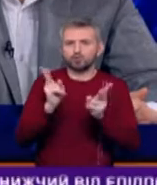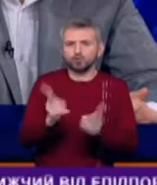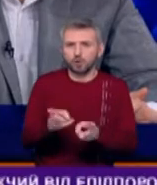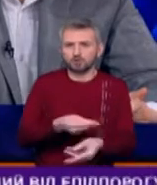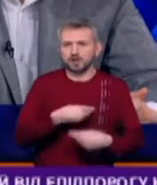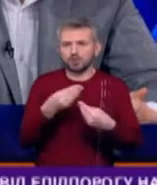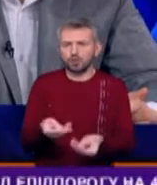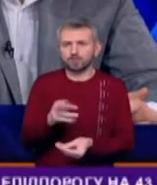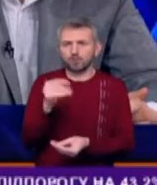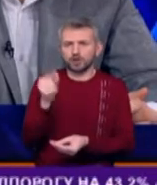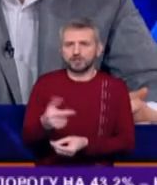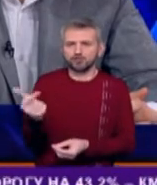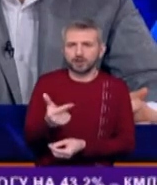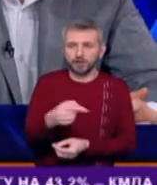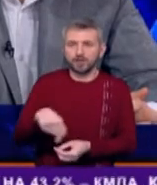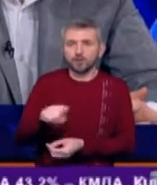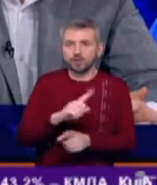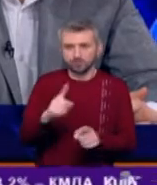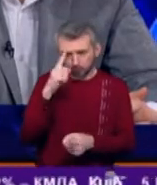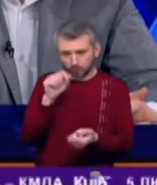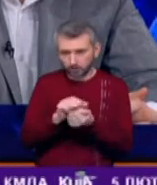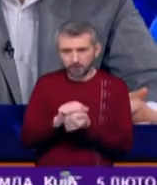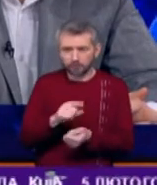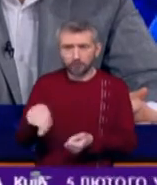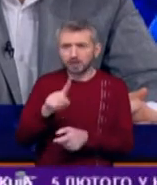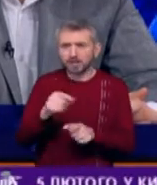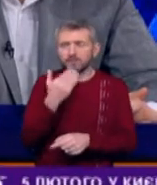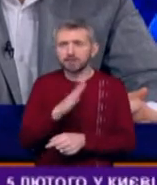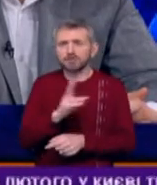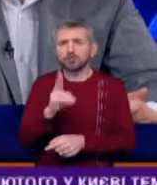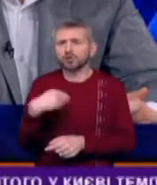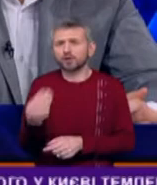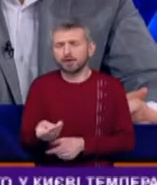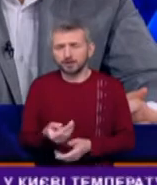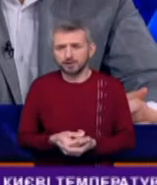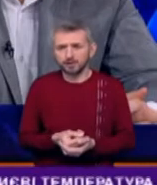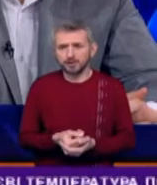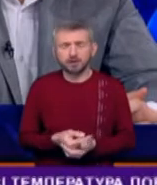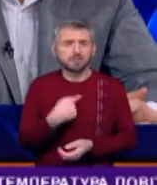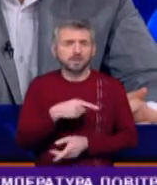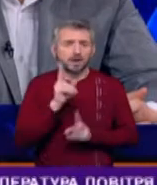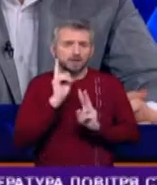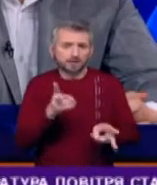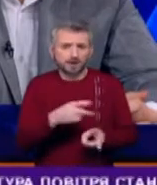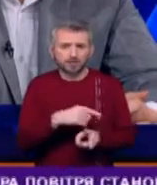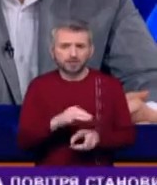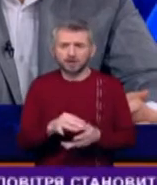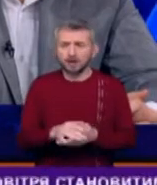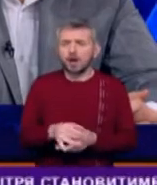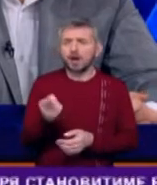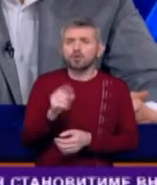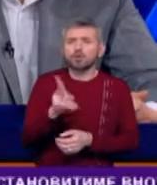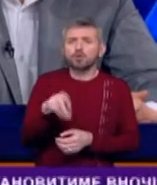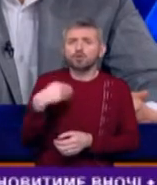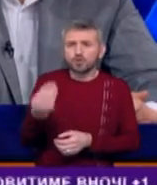приносить їм по 1000 гривень. Вони що, такі дурні, що вони навіть не питають, хто це дав? Якщо ні, якщо невідомо, можу, хто дав, кажу, дякуйте